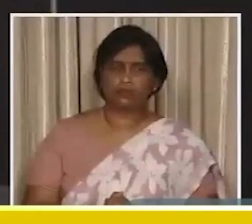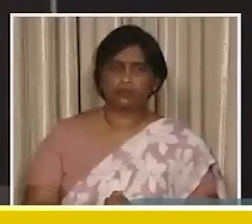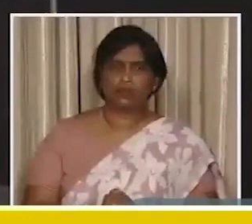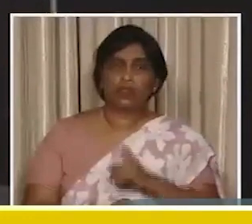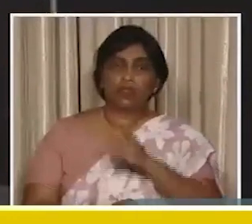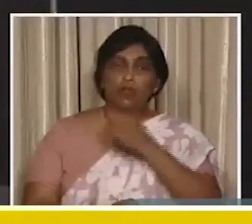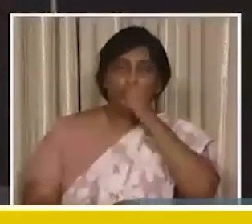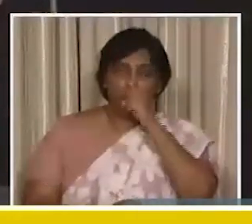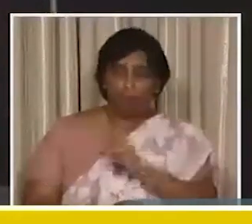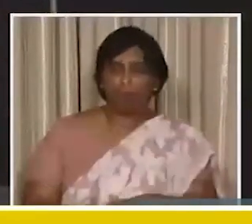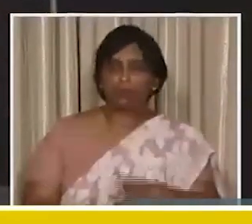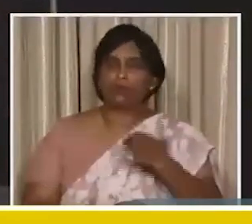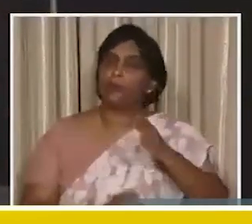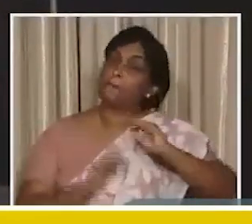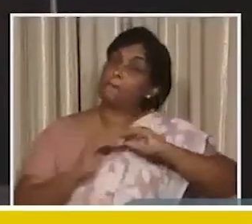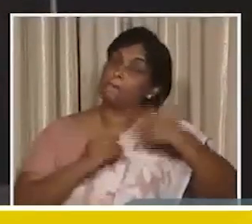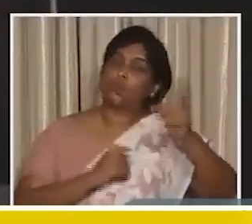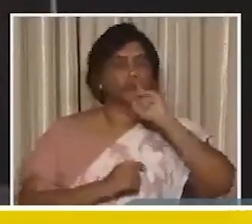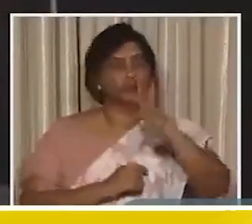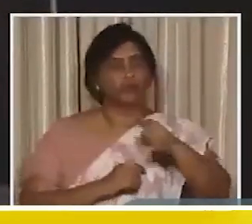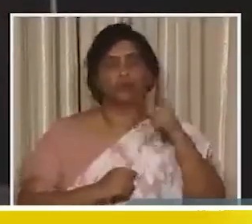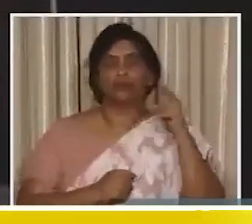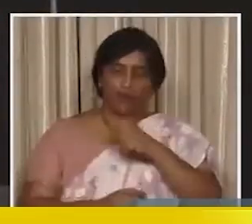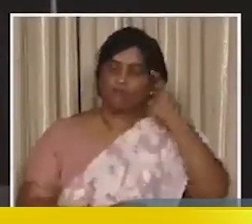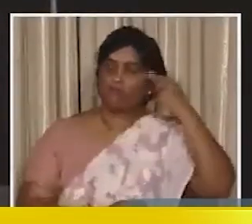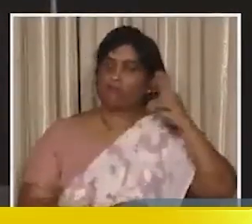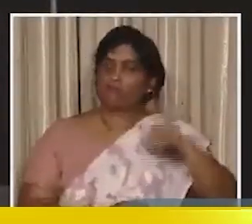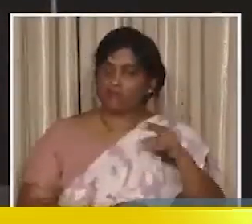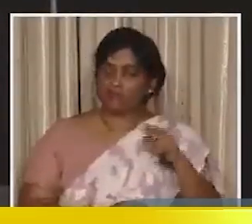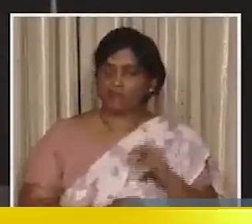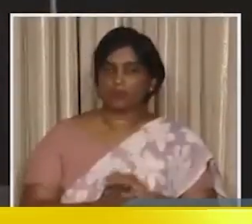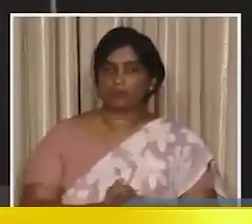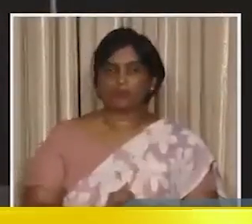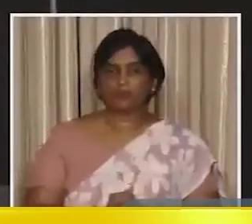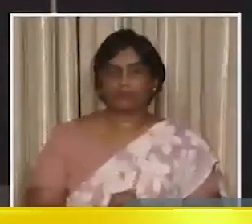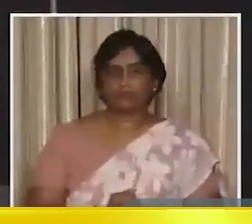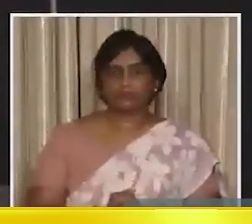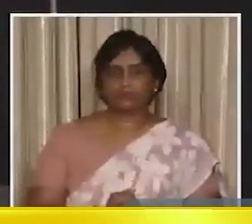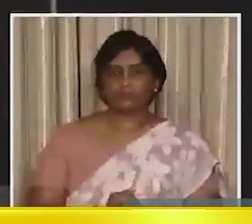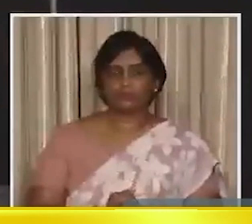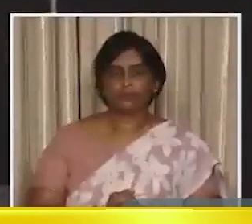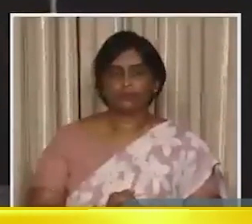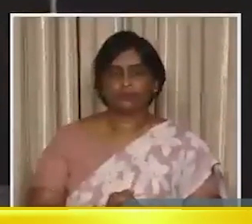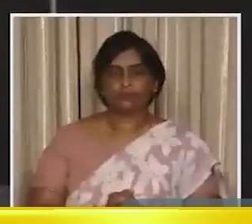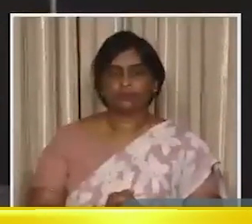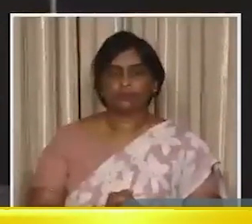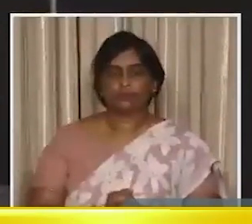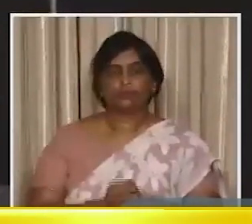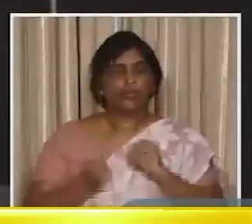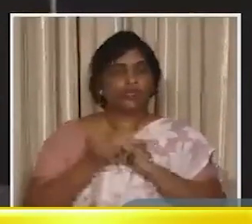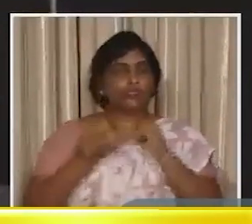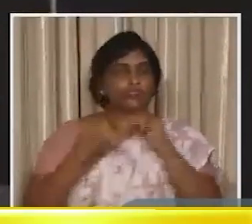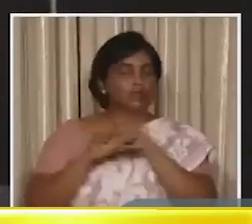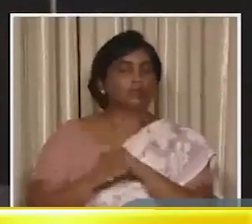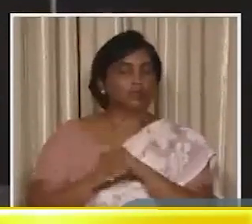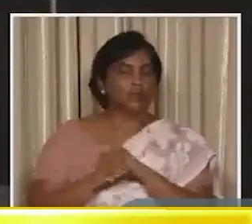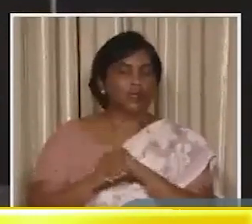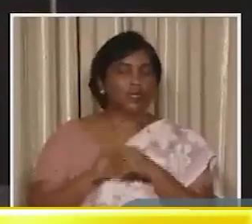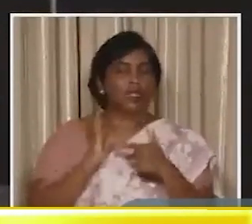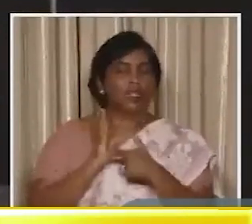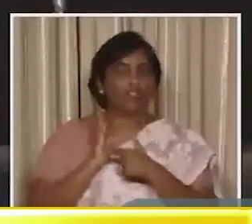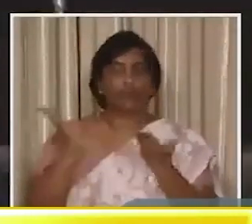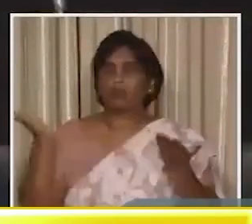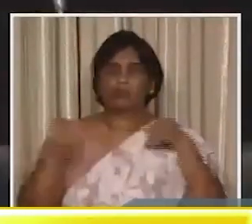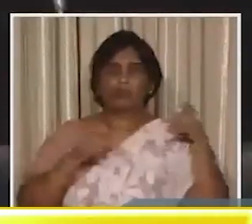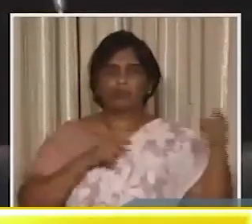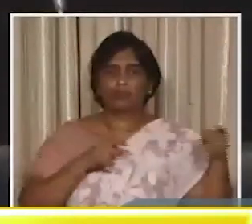කියන්න. අනිවාර්යෙන් අපි විශ්වාස කරනවා. සැලේ හිටියේ කොහෙද? ම තිරුපති දියන්නේ කොහෙද? මම තිරුපති ගිහින් තියෙන ඕන